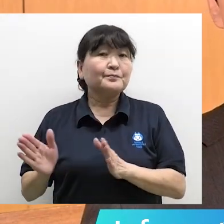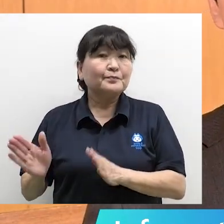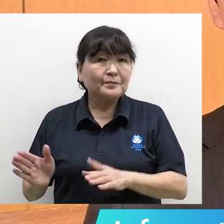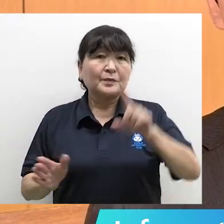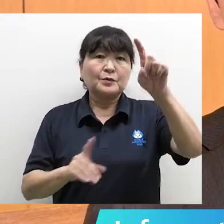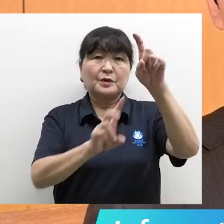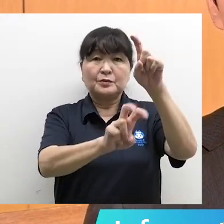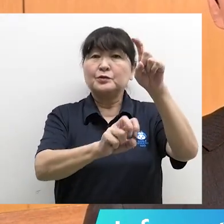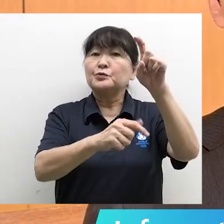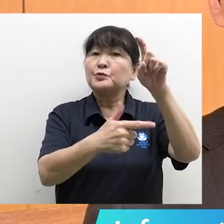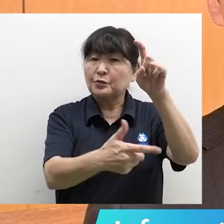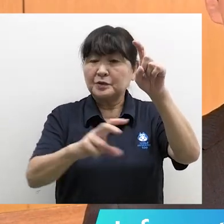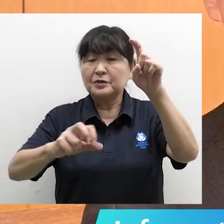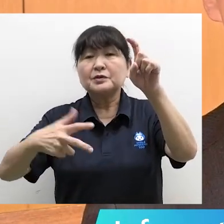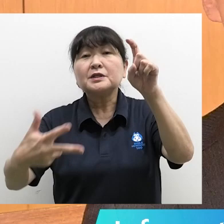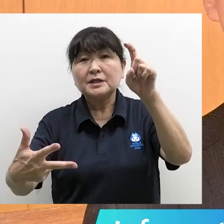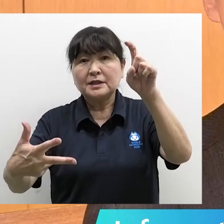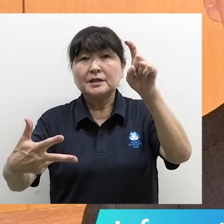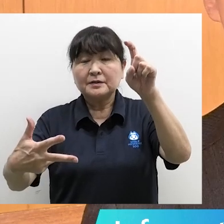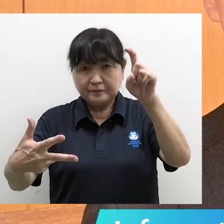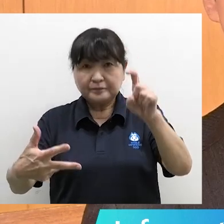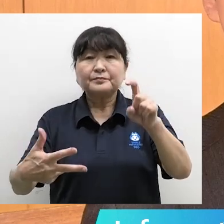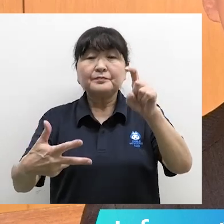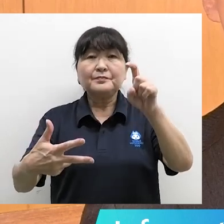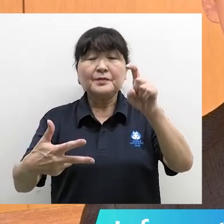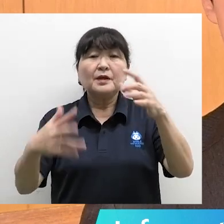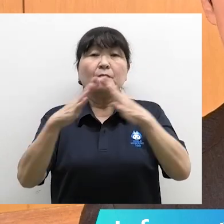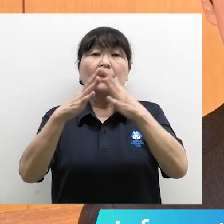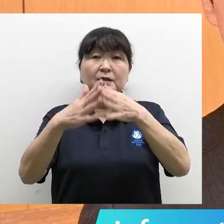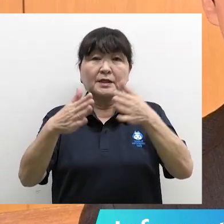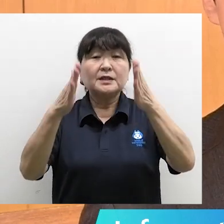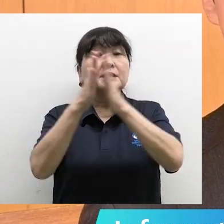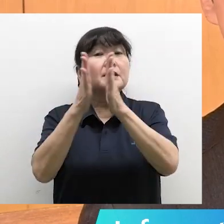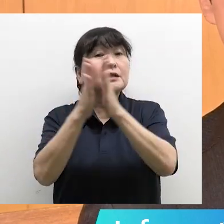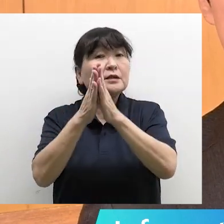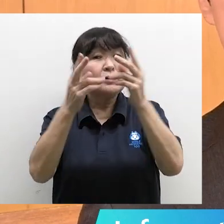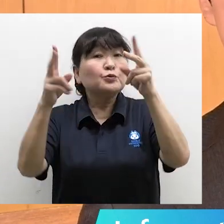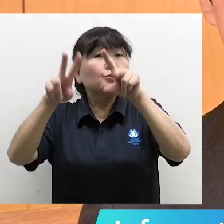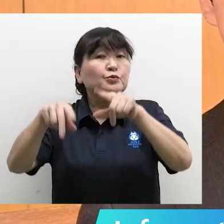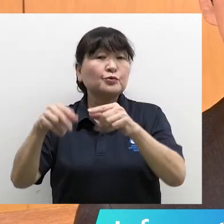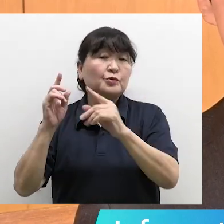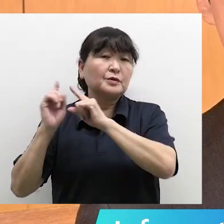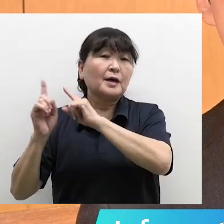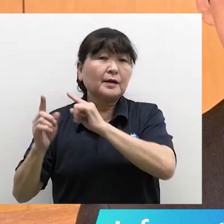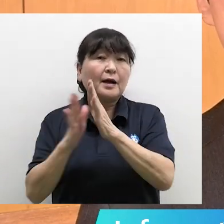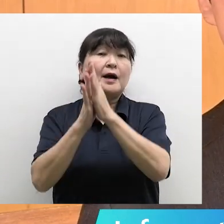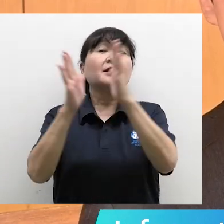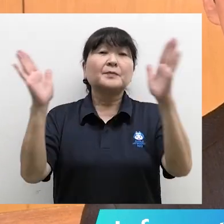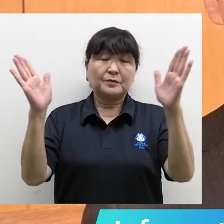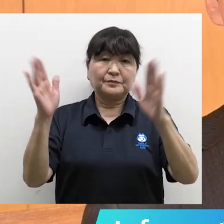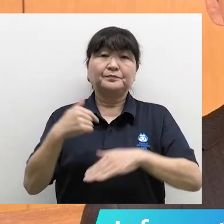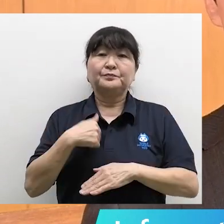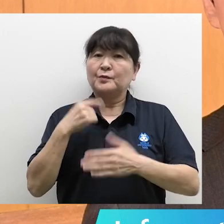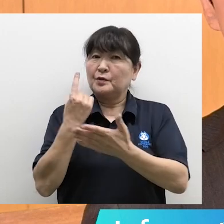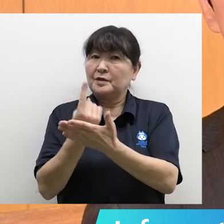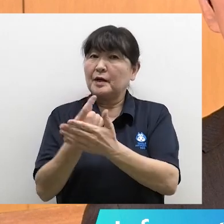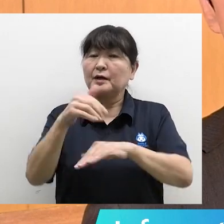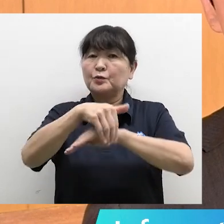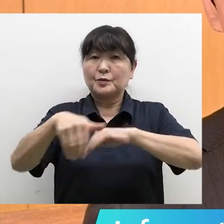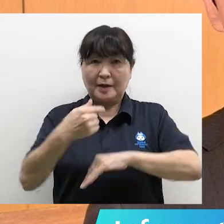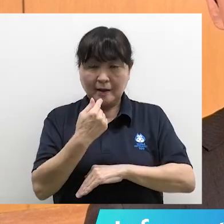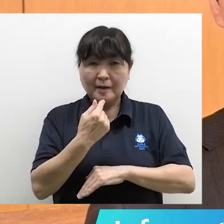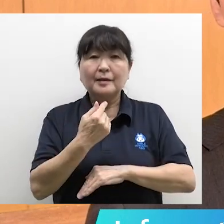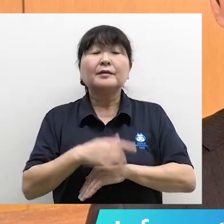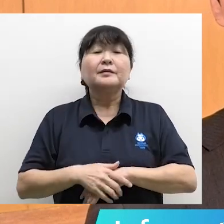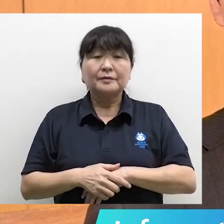26日と27日、例年のように宮崎神宮大祭が開催をされます。私も参加いたしますし、今年